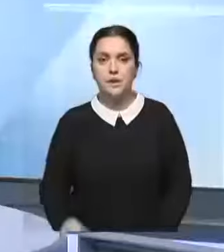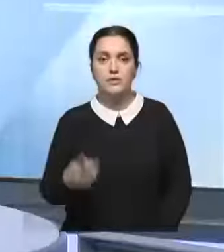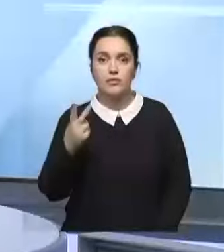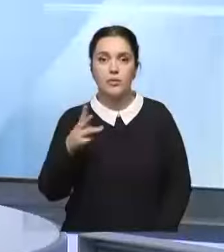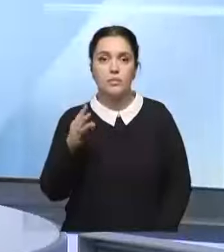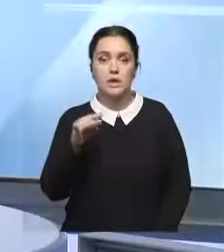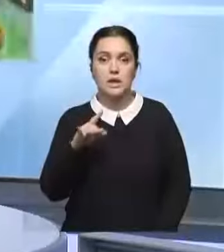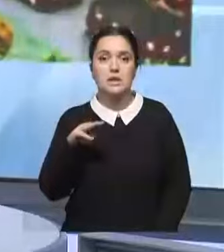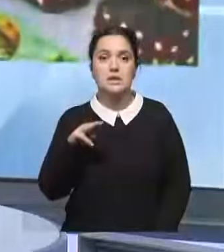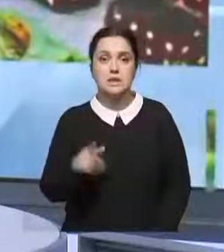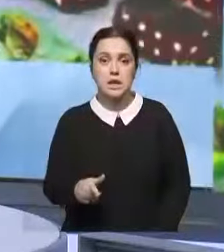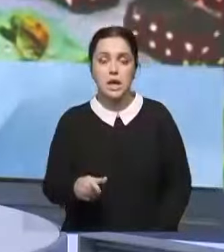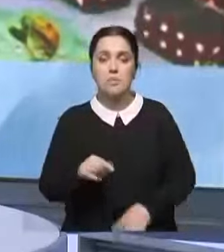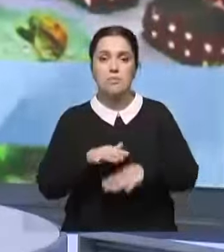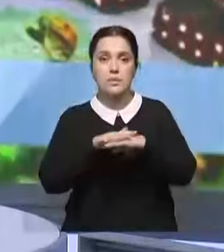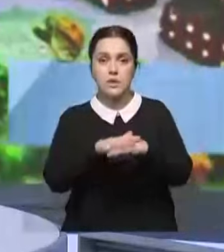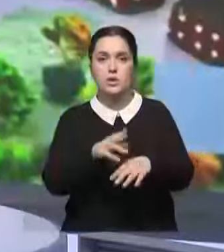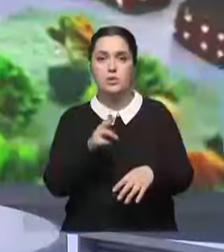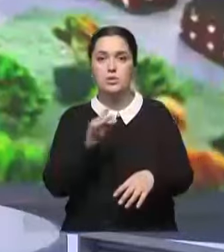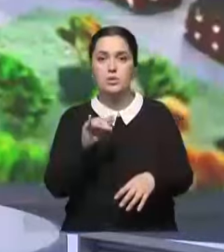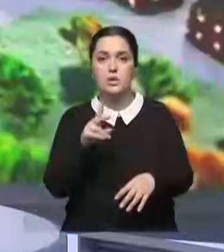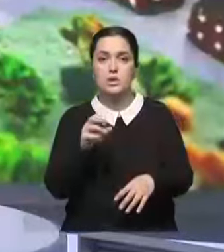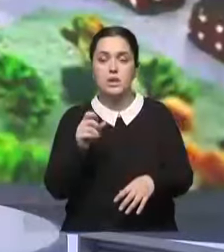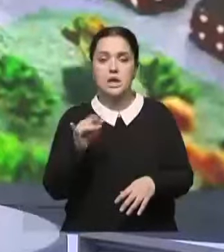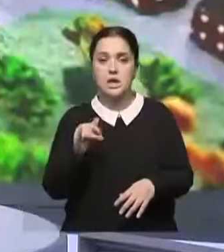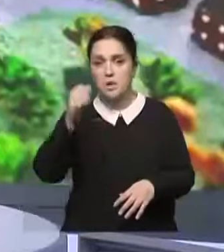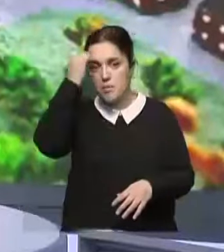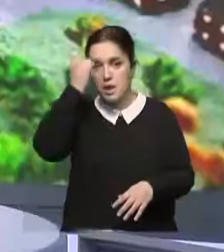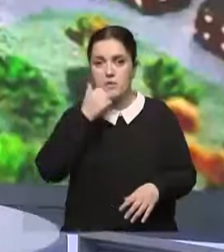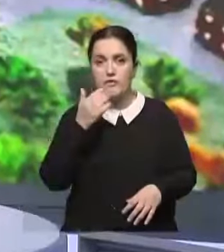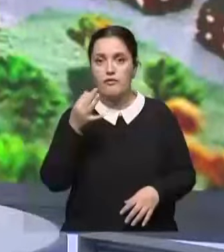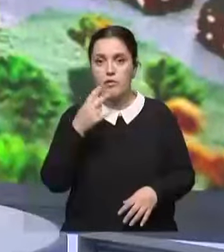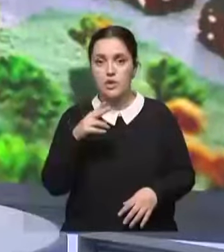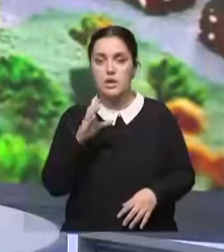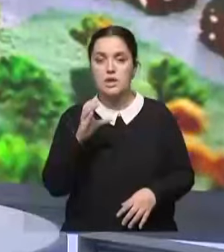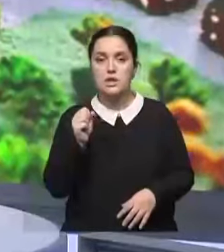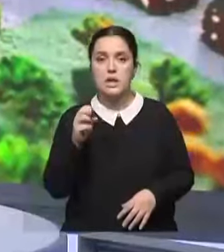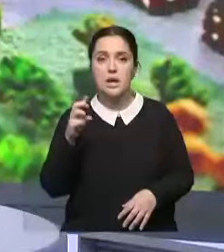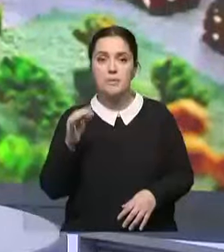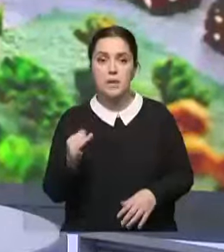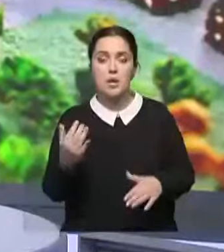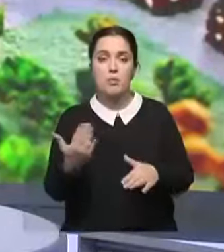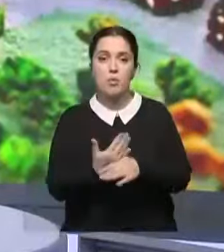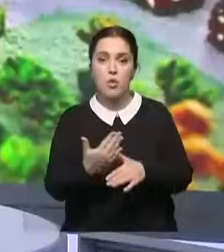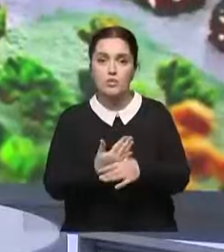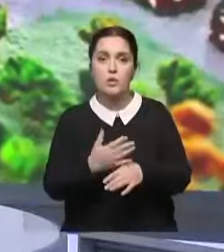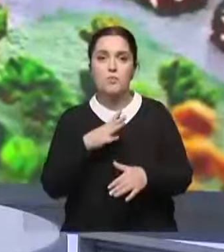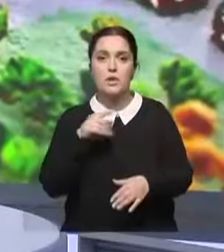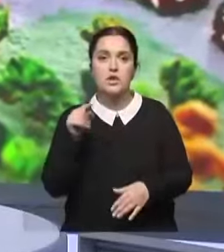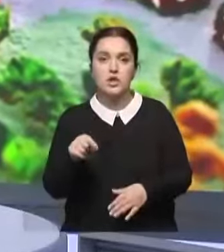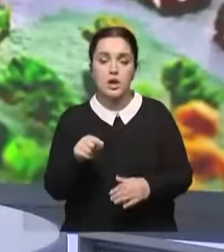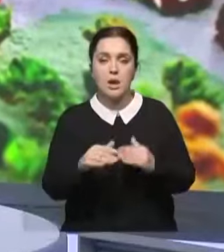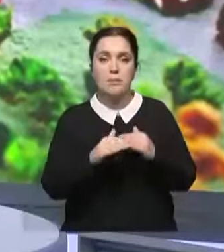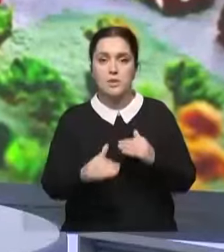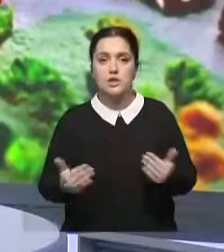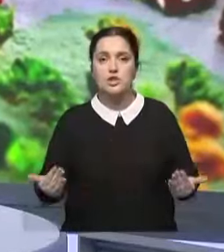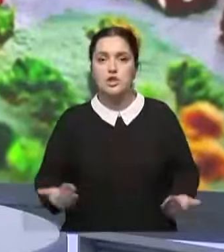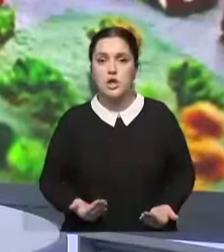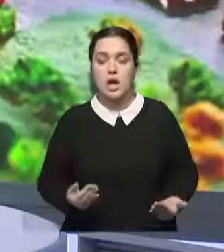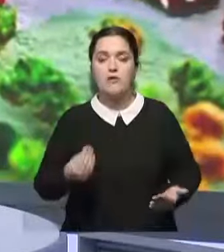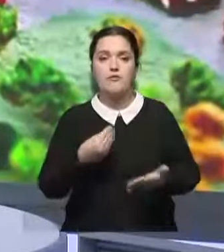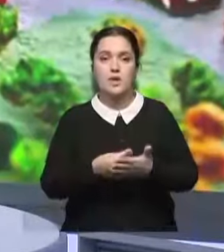Больше 2 миллиарда тенге перечислили жителям Кульсары благотворительный фонд Саби. Помощь таким образом получили около 1000 местных